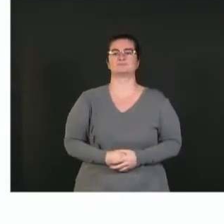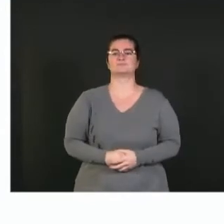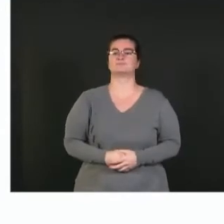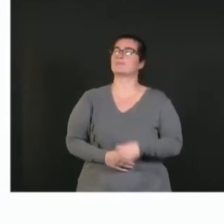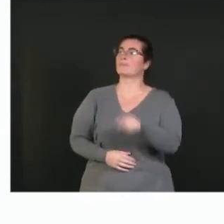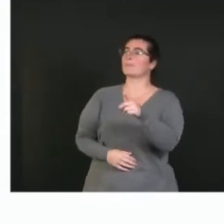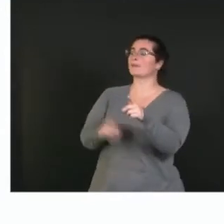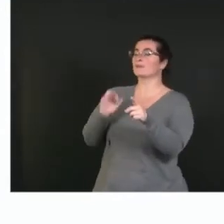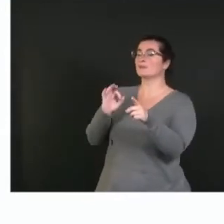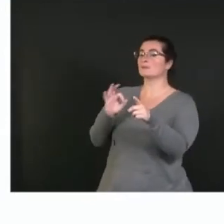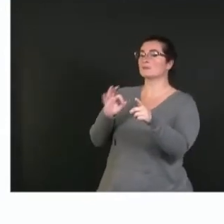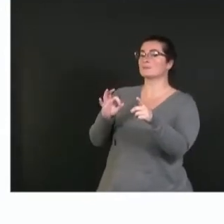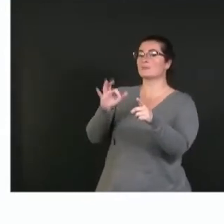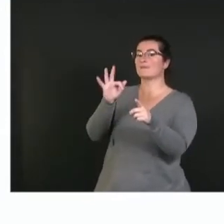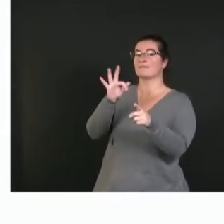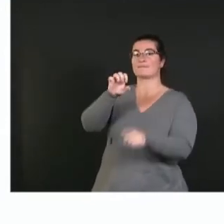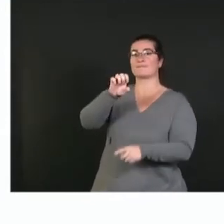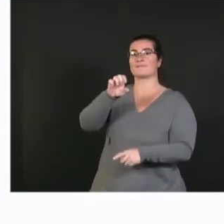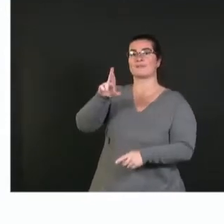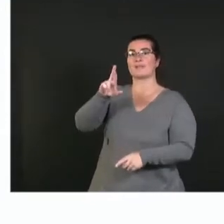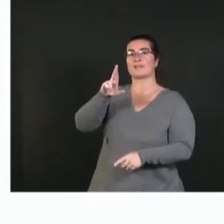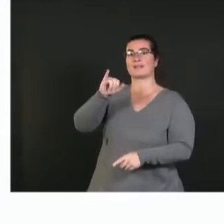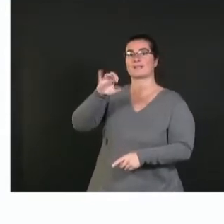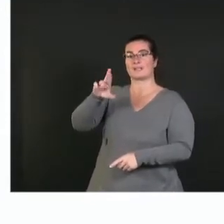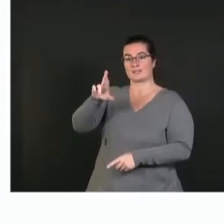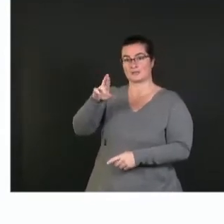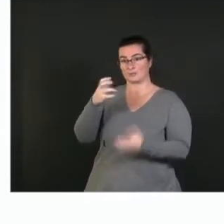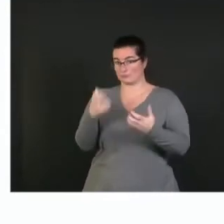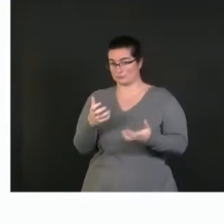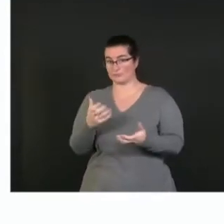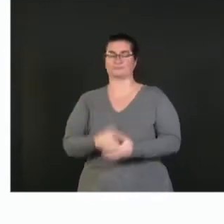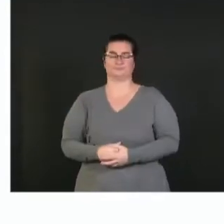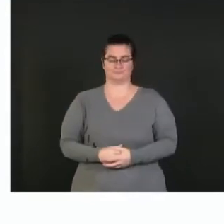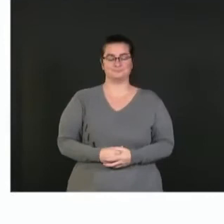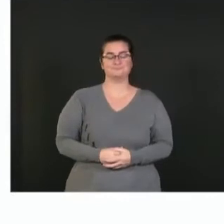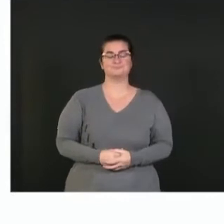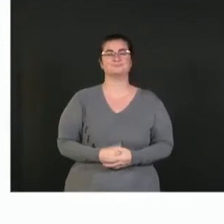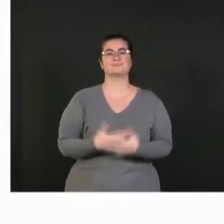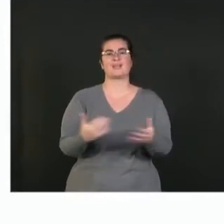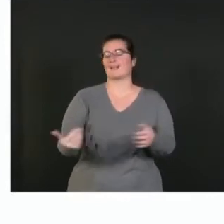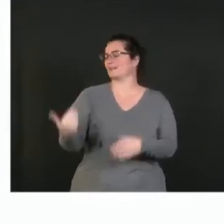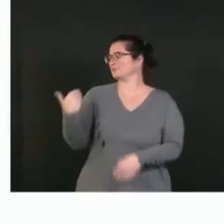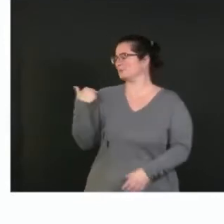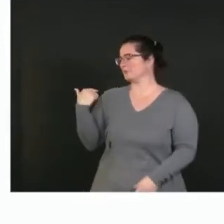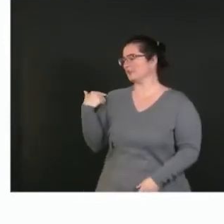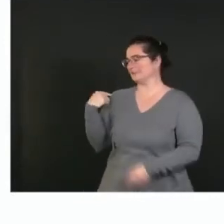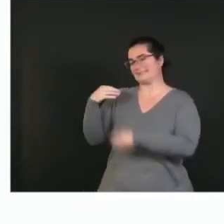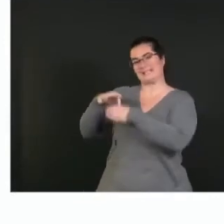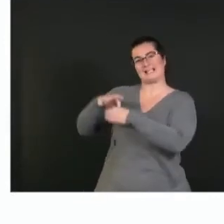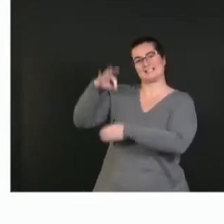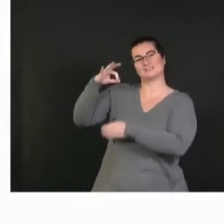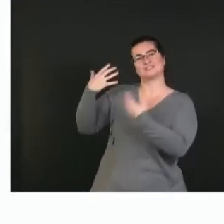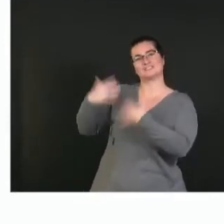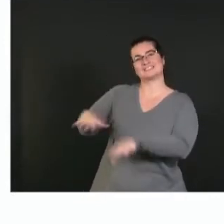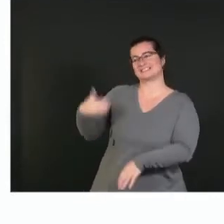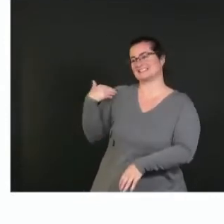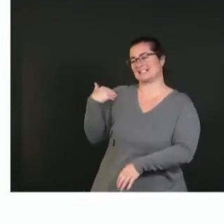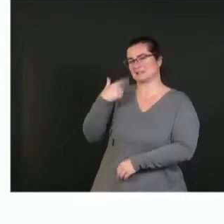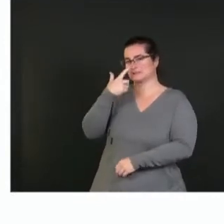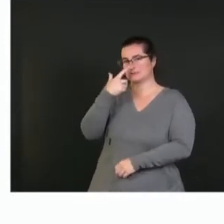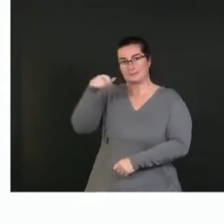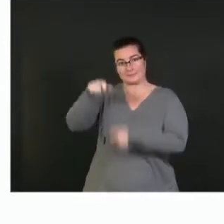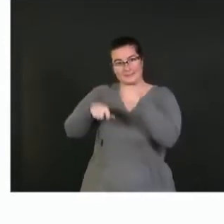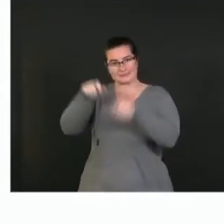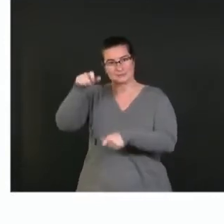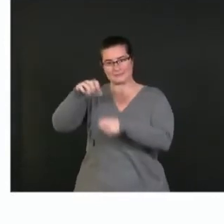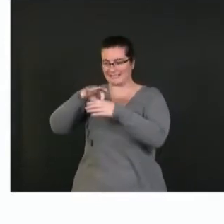je partage ce que vous dites, c'est-à-dire que je crois que depuis, effectivement, les récentes élections, on sent vraiment en fait une volonté de plus en plus importante des